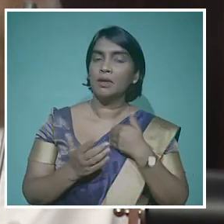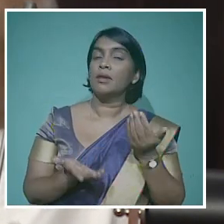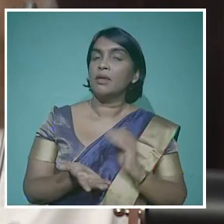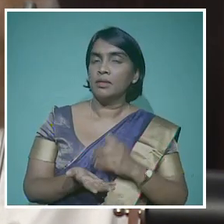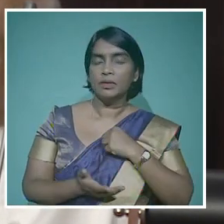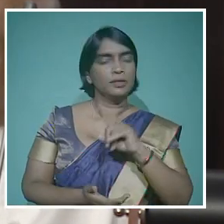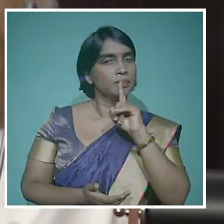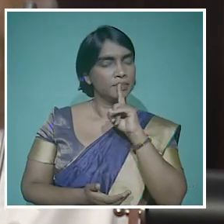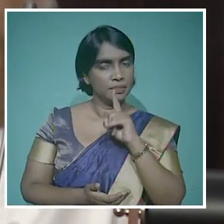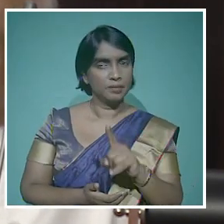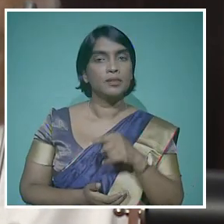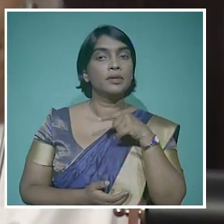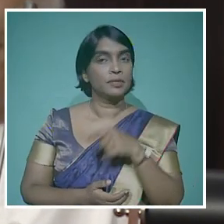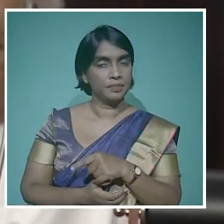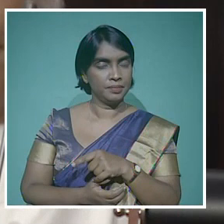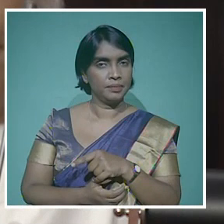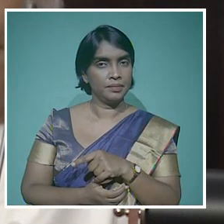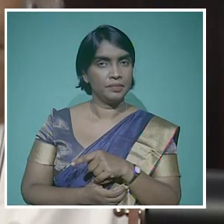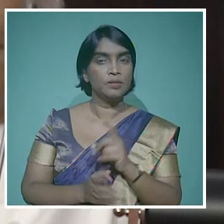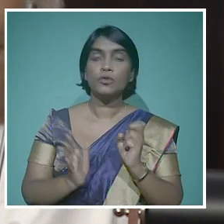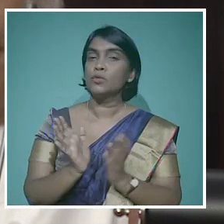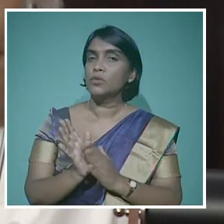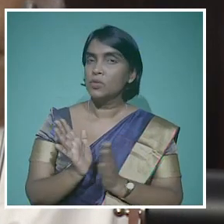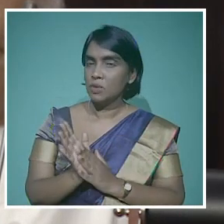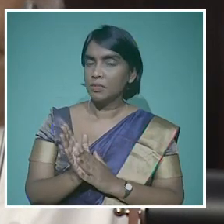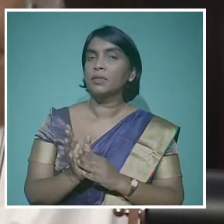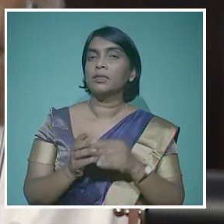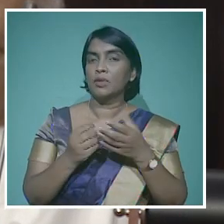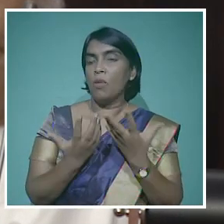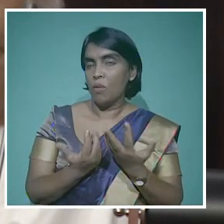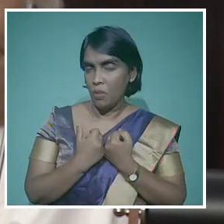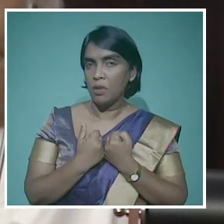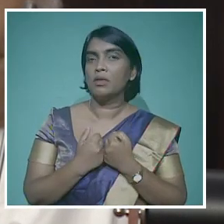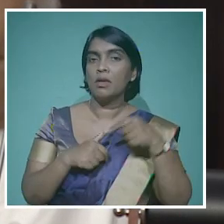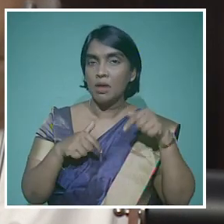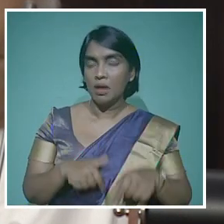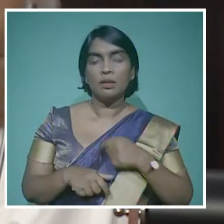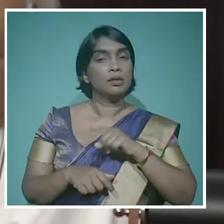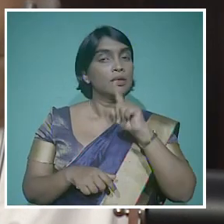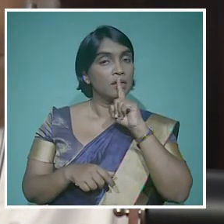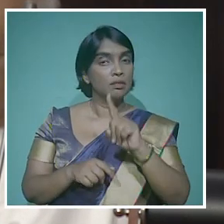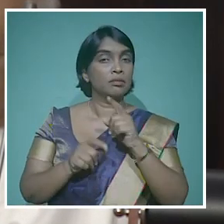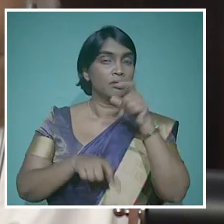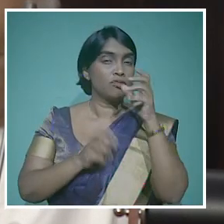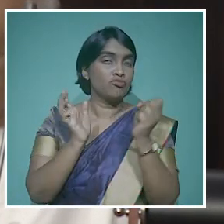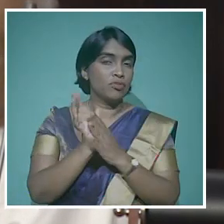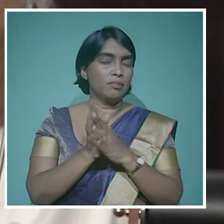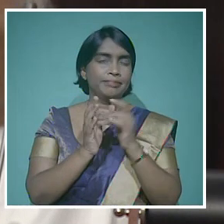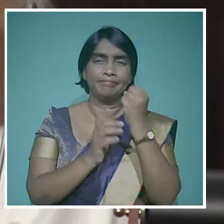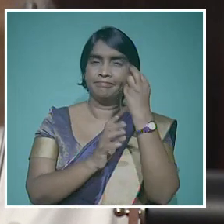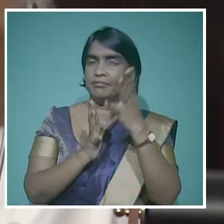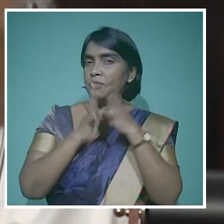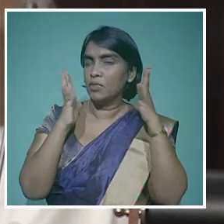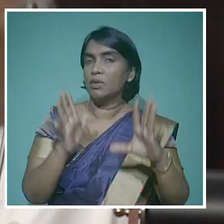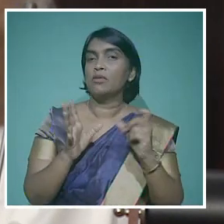මතක් කරනවා මේ කොමිටි කාරක සභා වුවමනයි. අද අපි යෝජනා කරන ගණනාවක් මේ අධීක්ෂණ